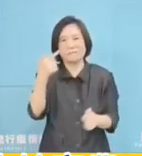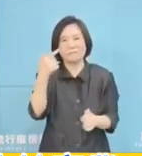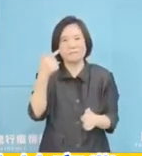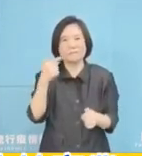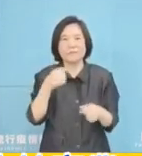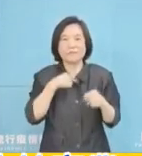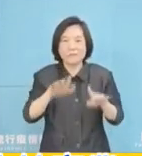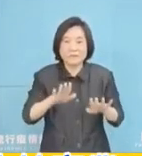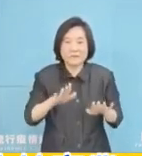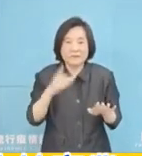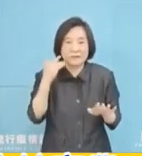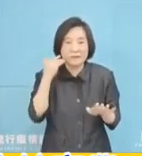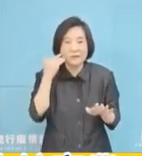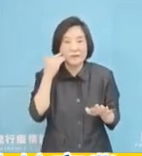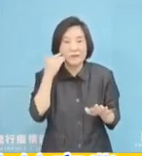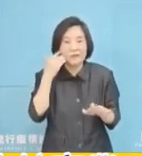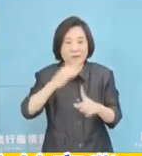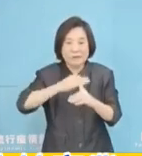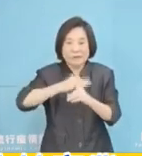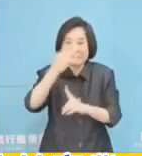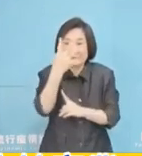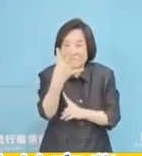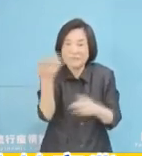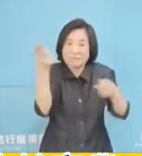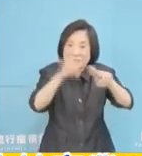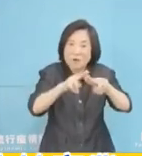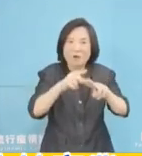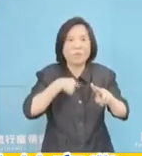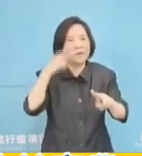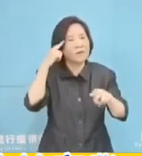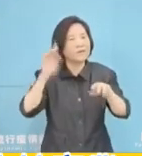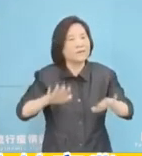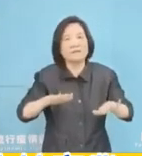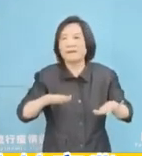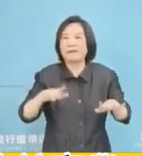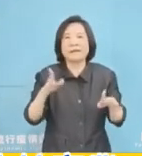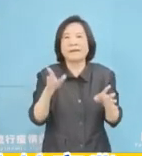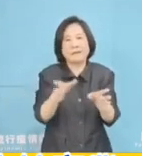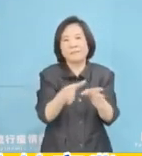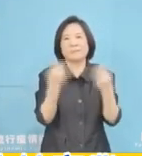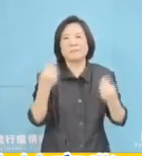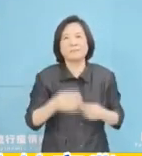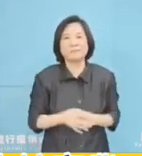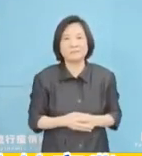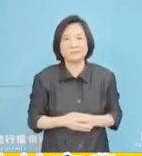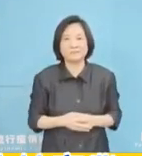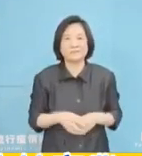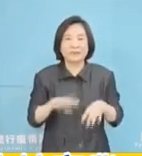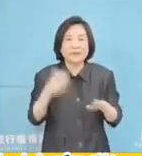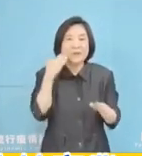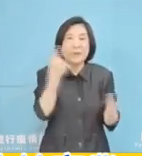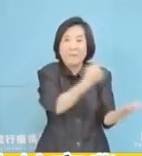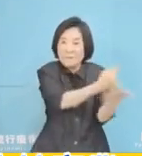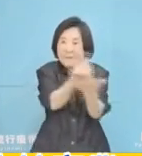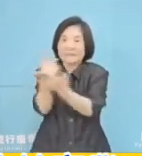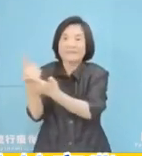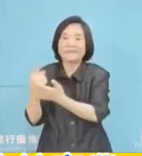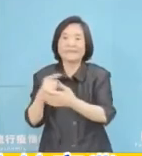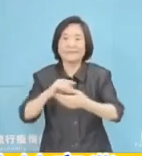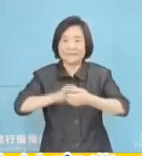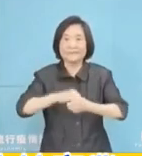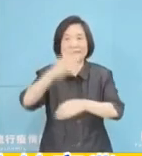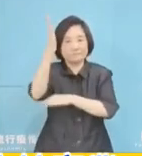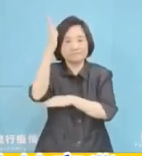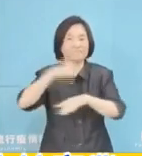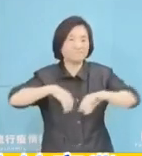没有绝对的必要，不会去做四级封城的。那所以只要大家按照